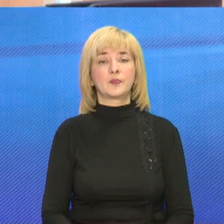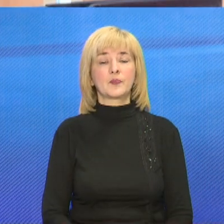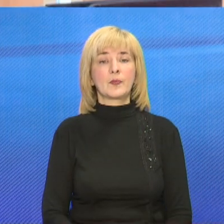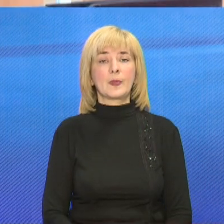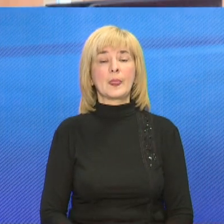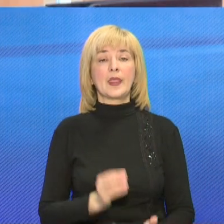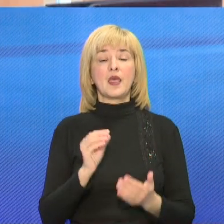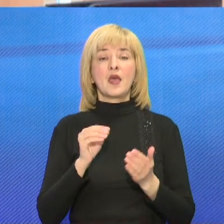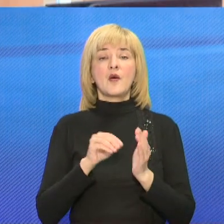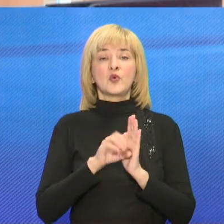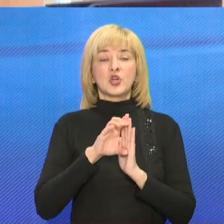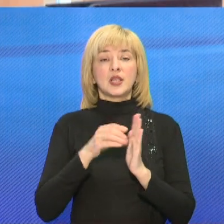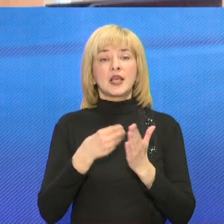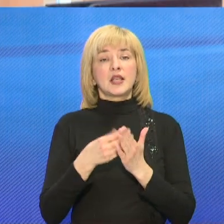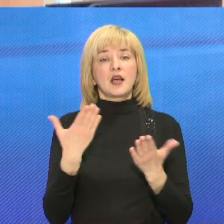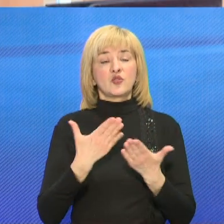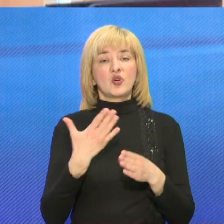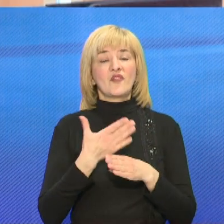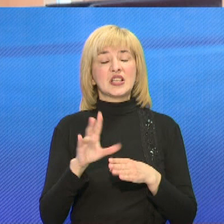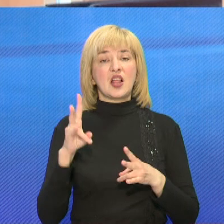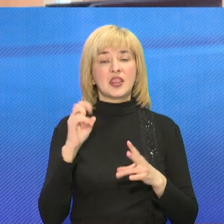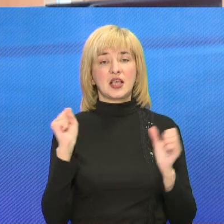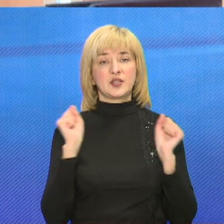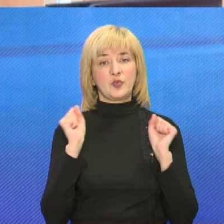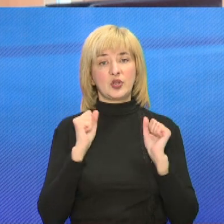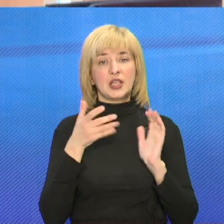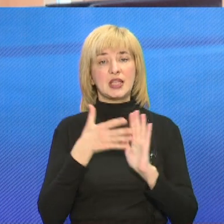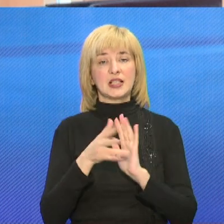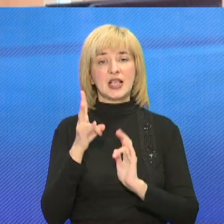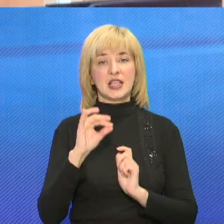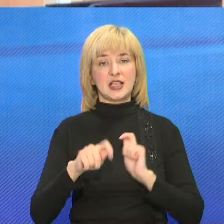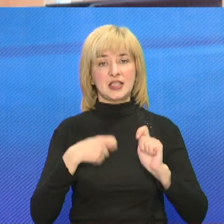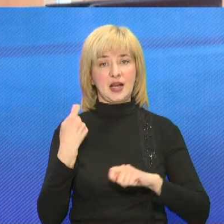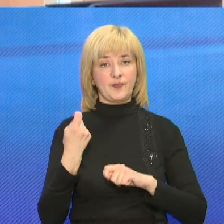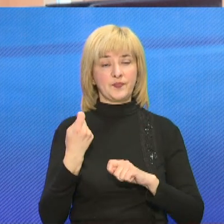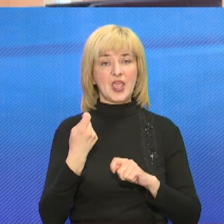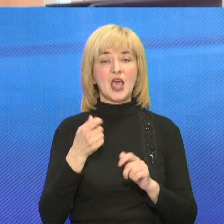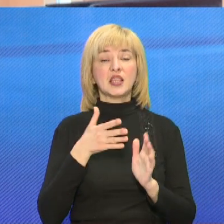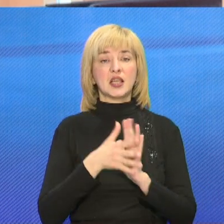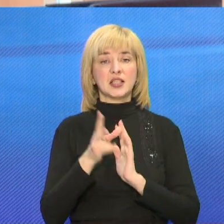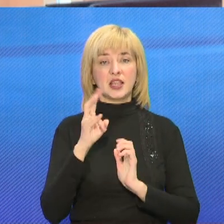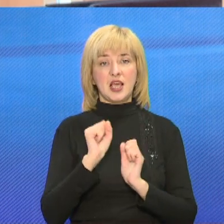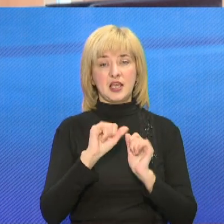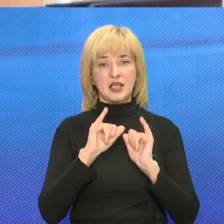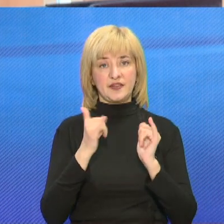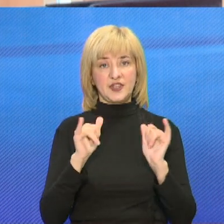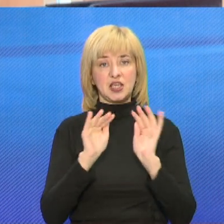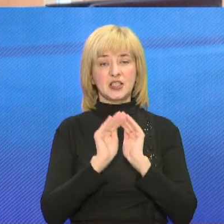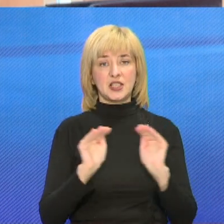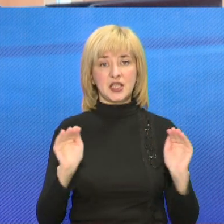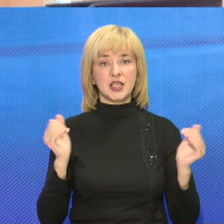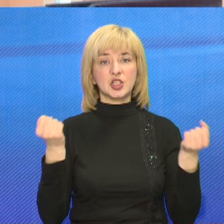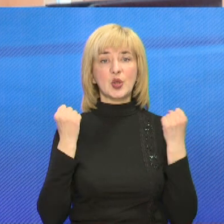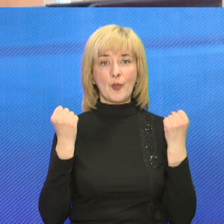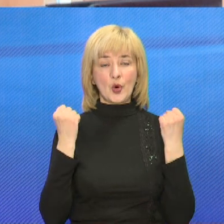Бюджетные деньги, деньги те, которые выделяются на спорт, тратятся не зря. Они тратятся как раз на развитие детей, на развитие